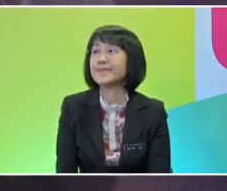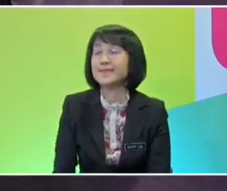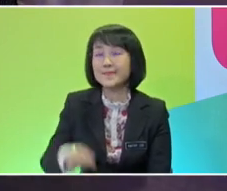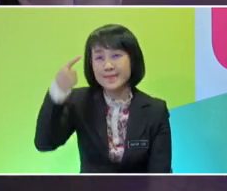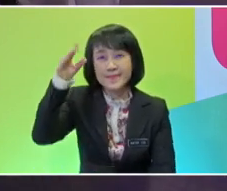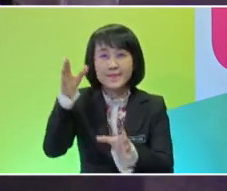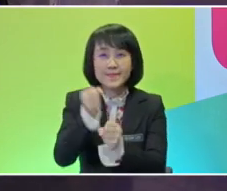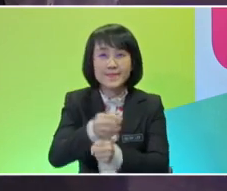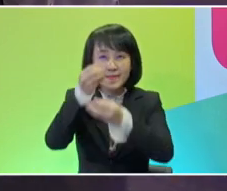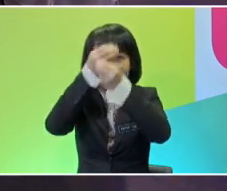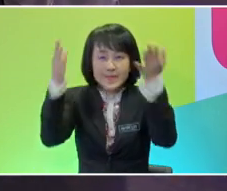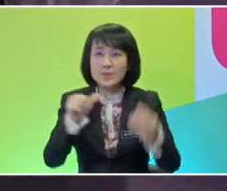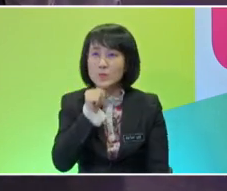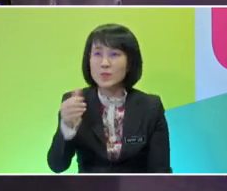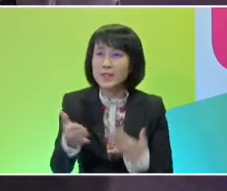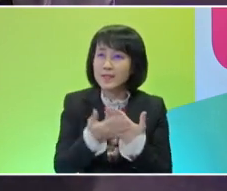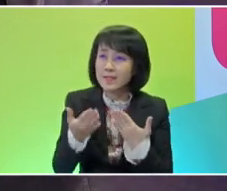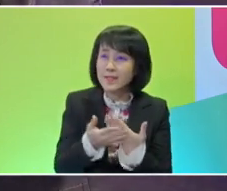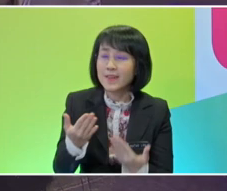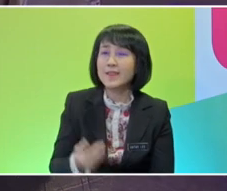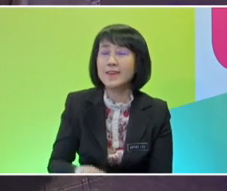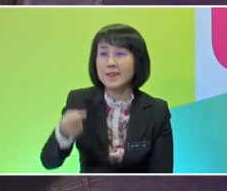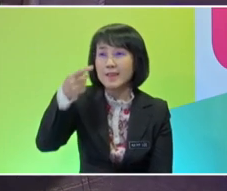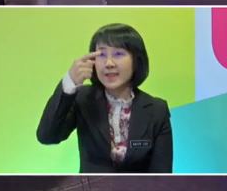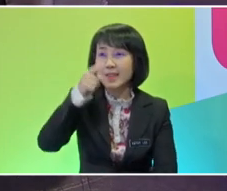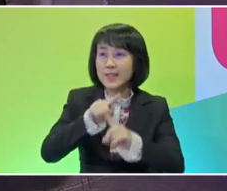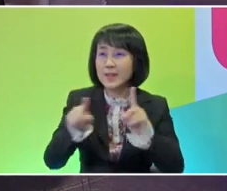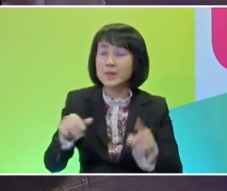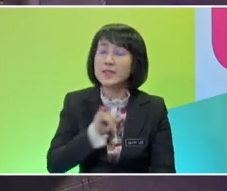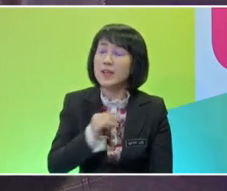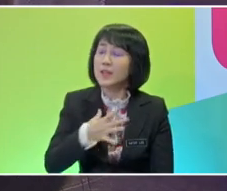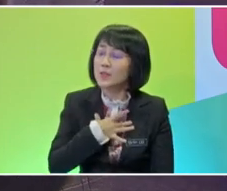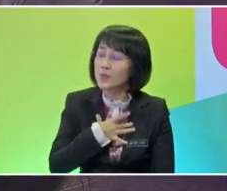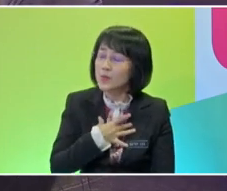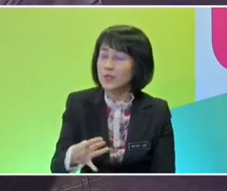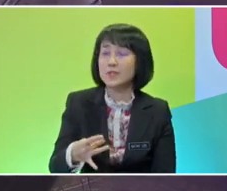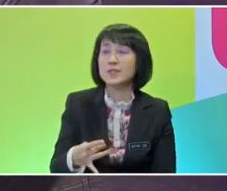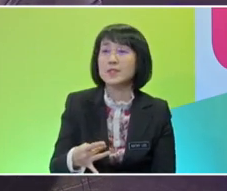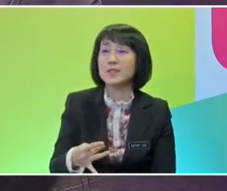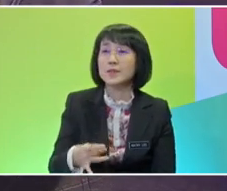Tapi saya suka dengan maklumat yang disampaikan oleh